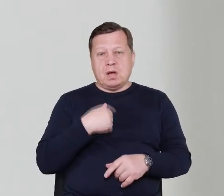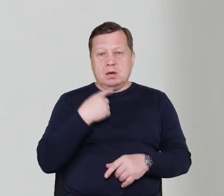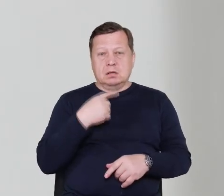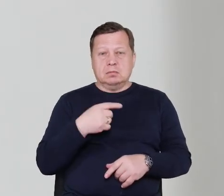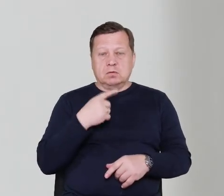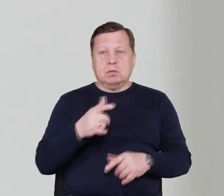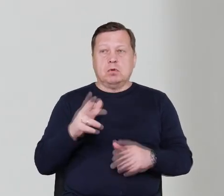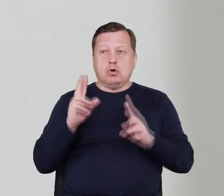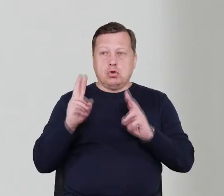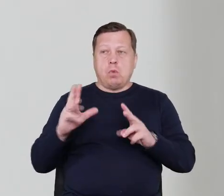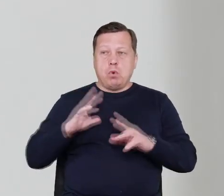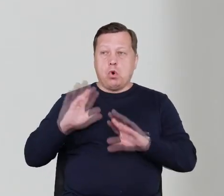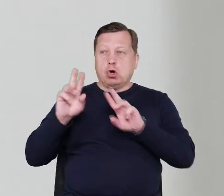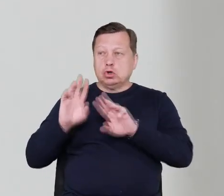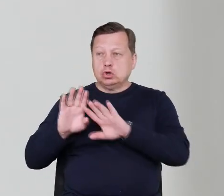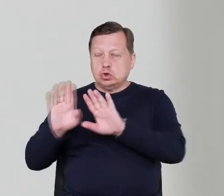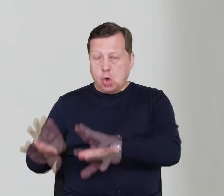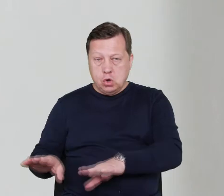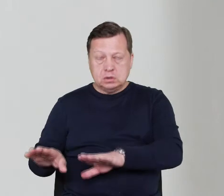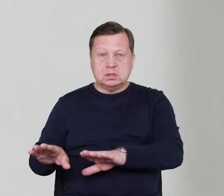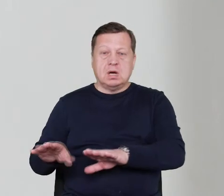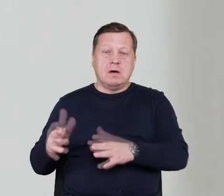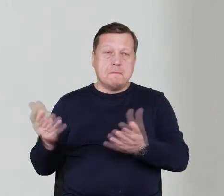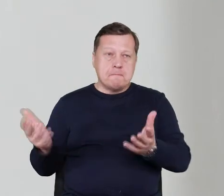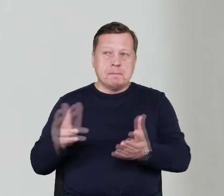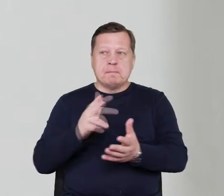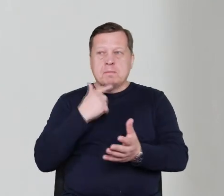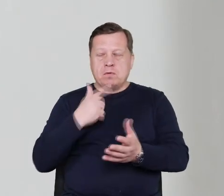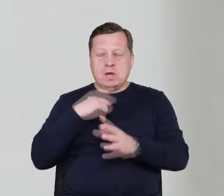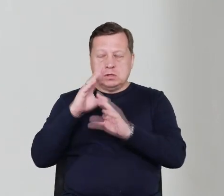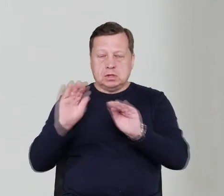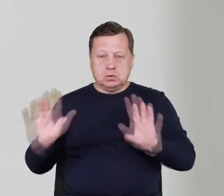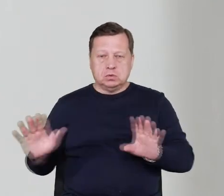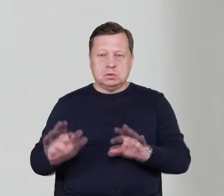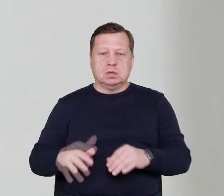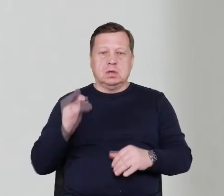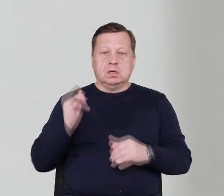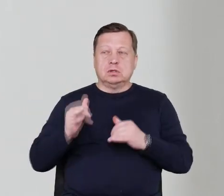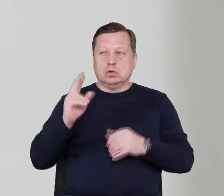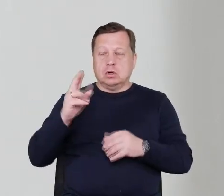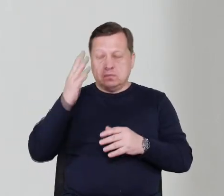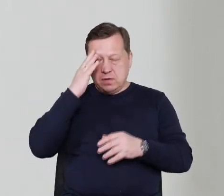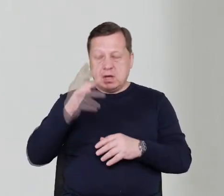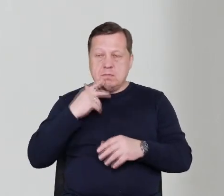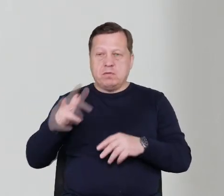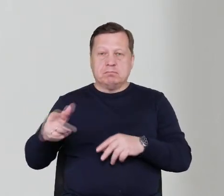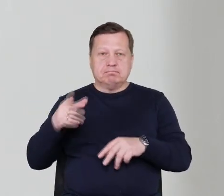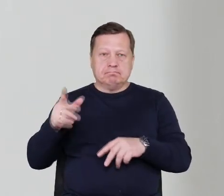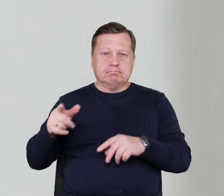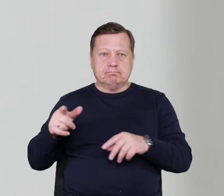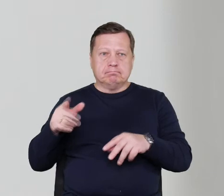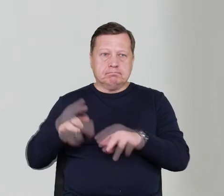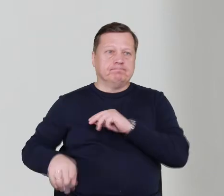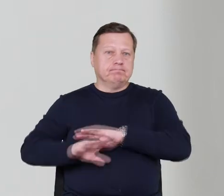został tyle ile został na koniec końców No każdy ma tą świadomość jeżeli prostu kogoś odcina No to odcina No to też są kwestie takie że